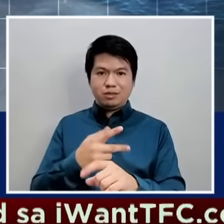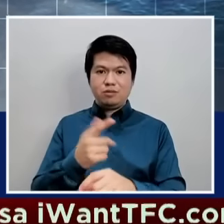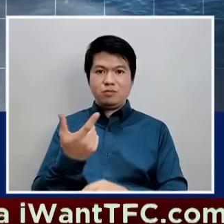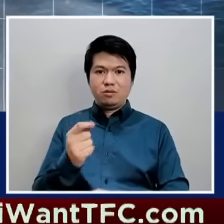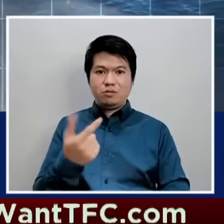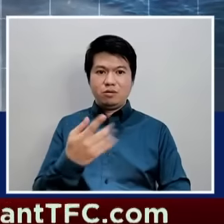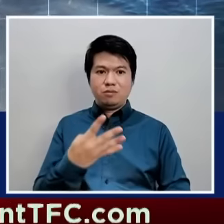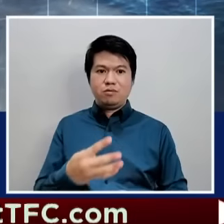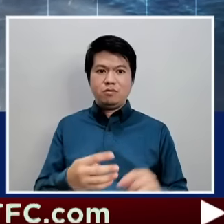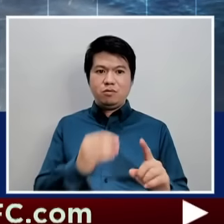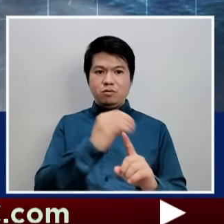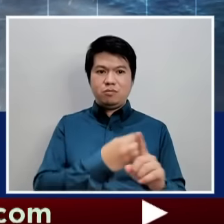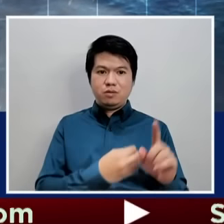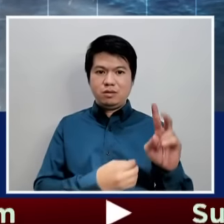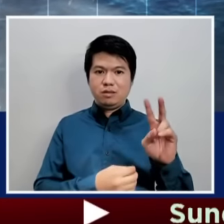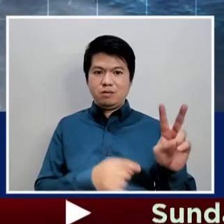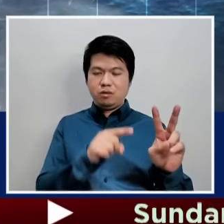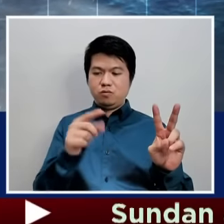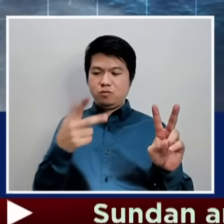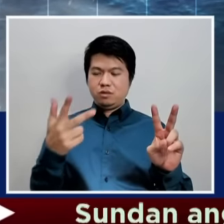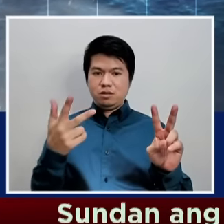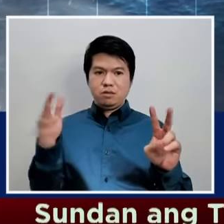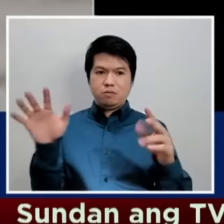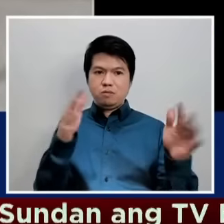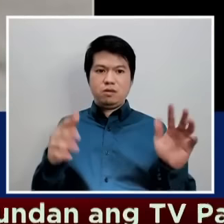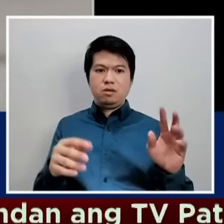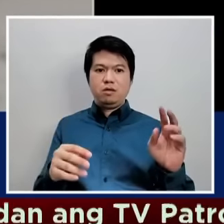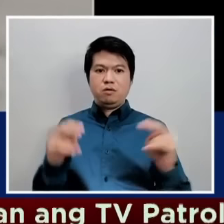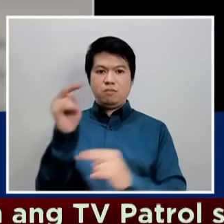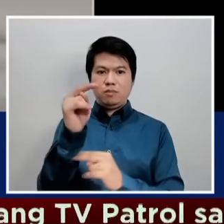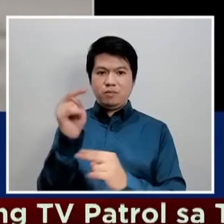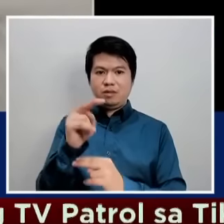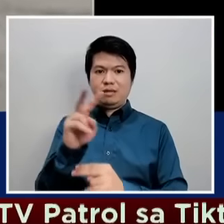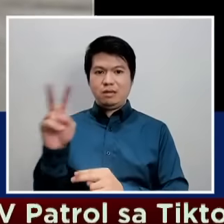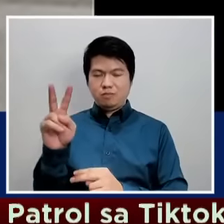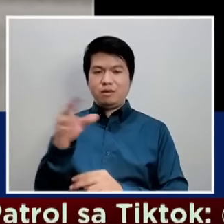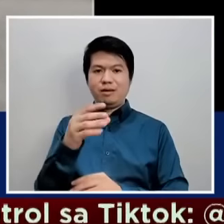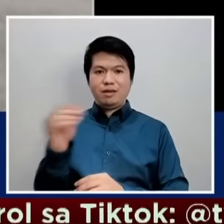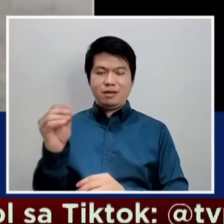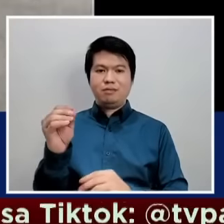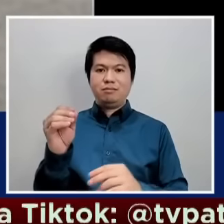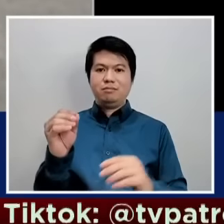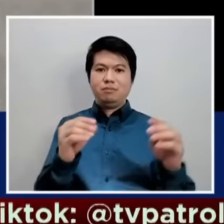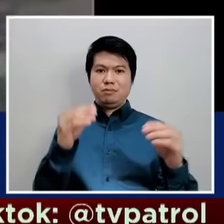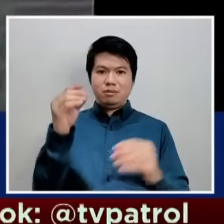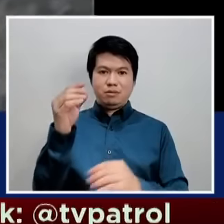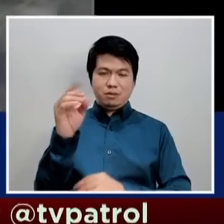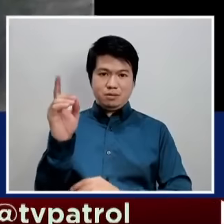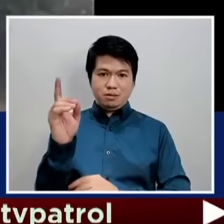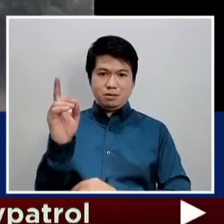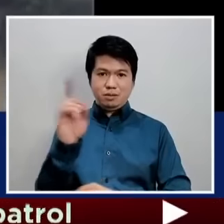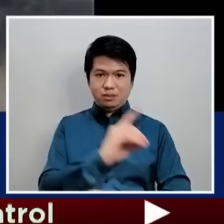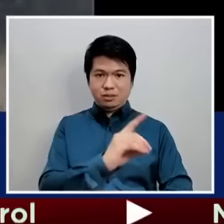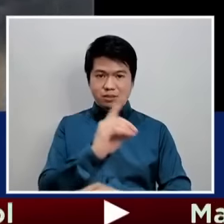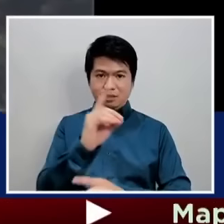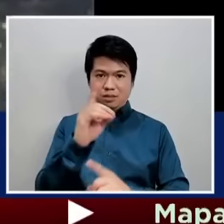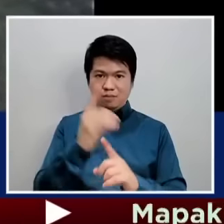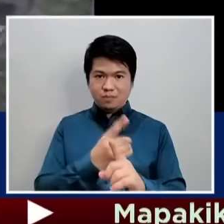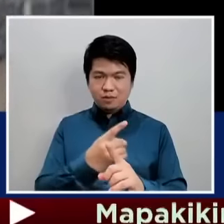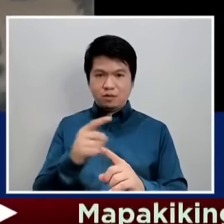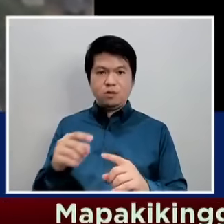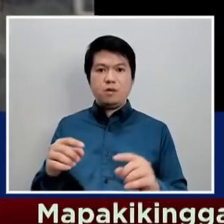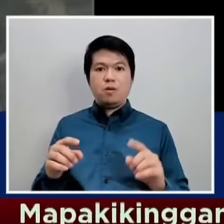at hanggang 2 naman sa Nobyembre at Disyembre. Sa kabila nito, hindi dapat isipin ng publiko na wala nang magagawa